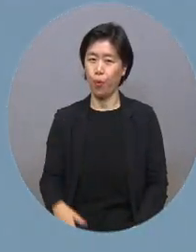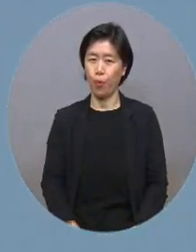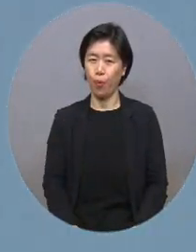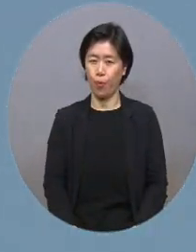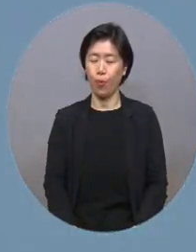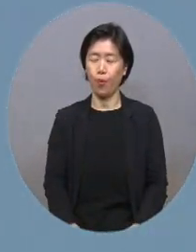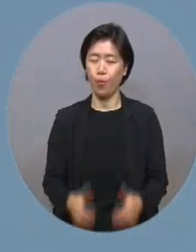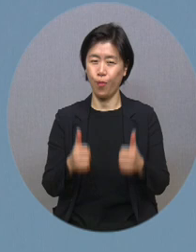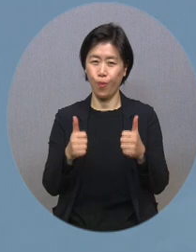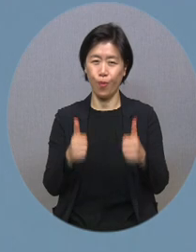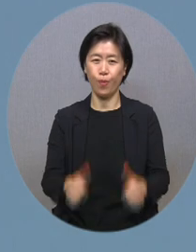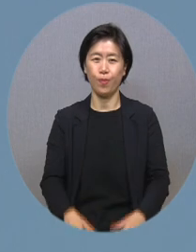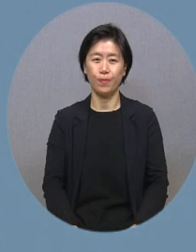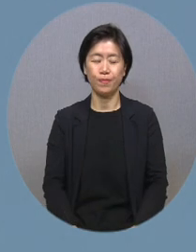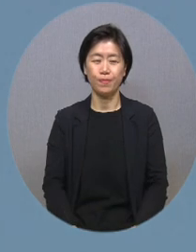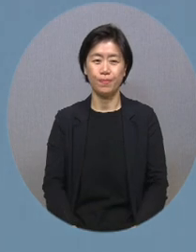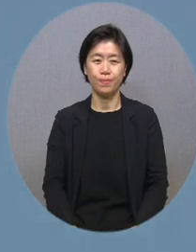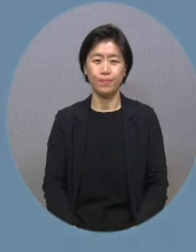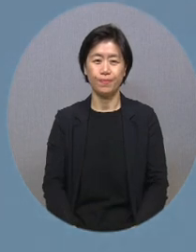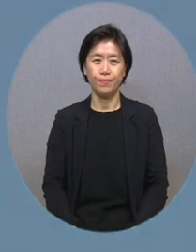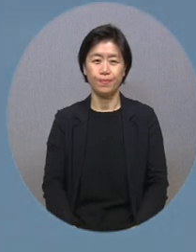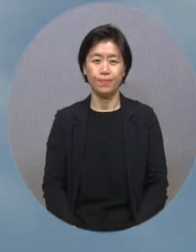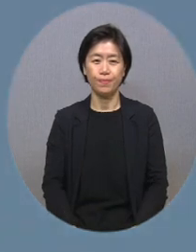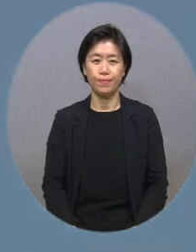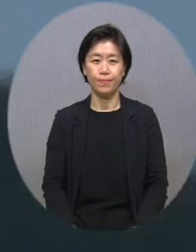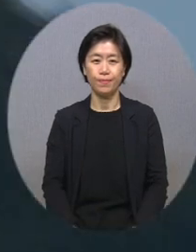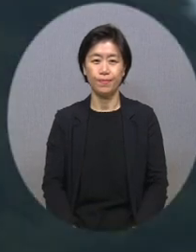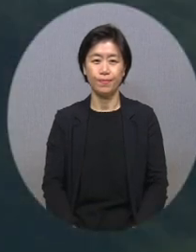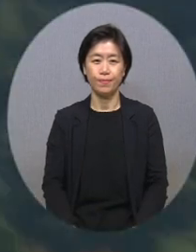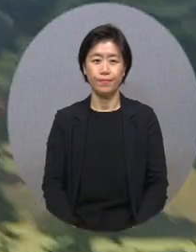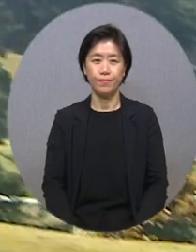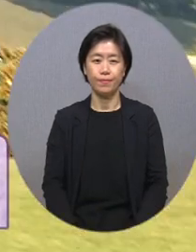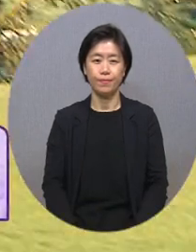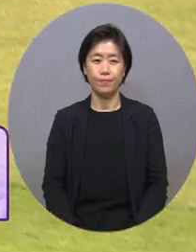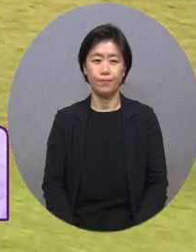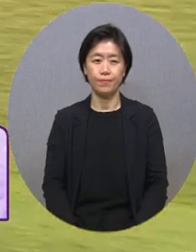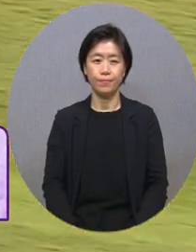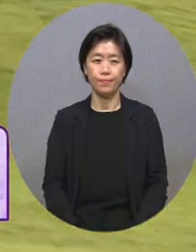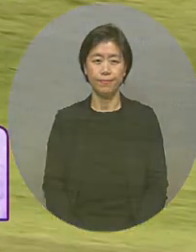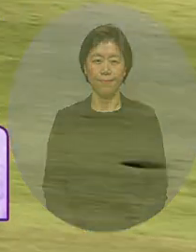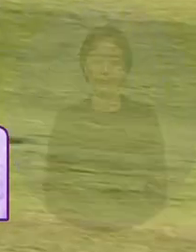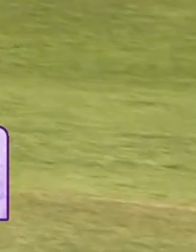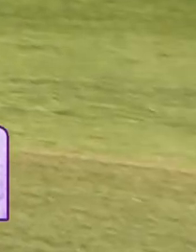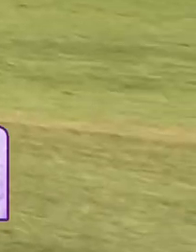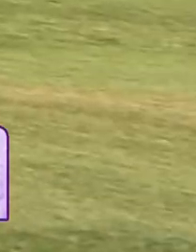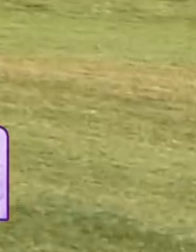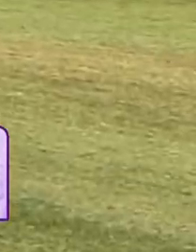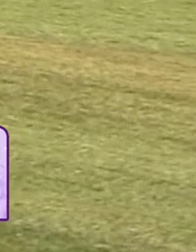굿샷! 완전 예쁜 드로우.